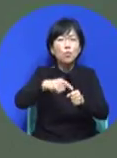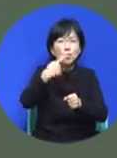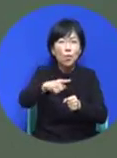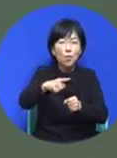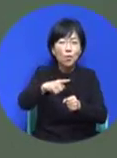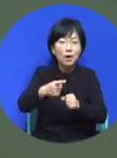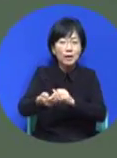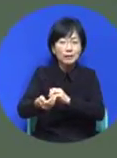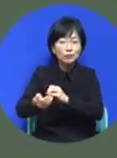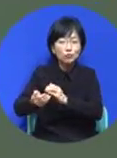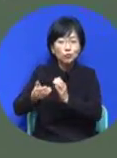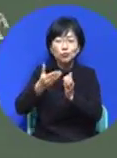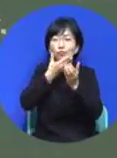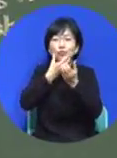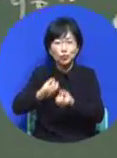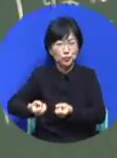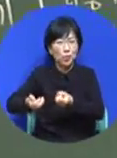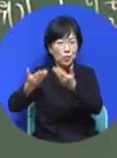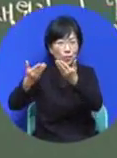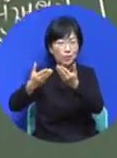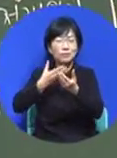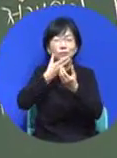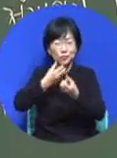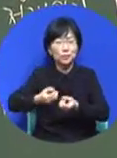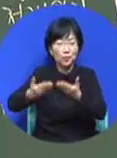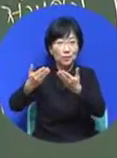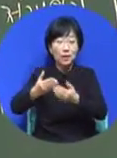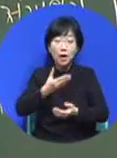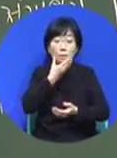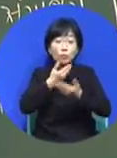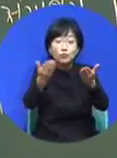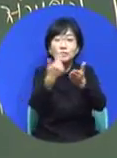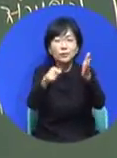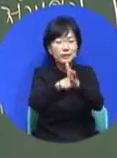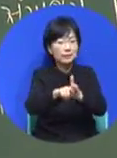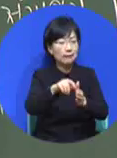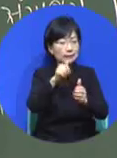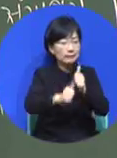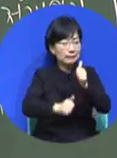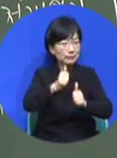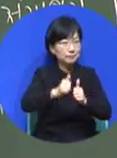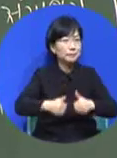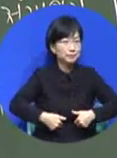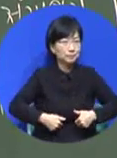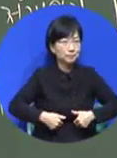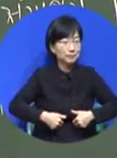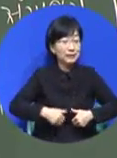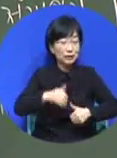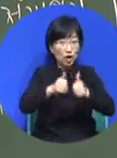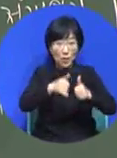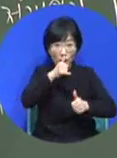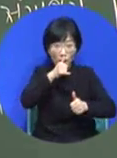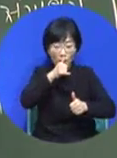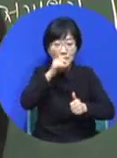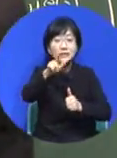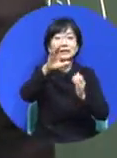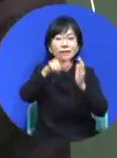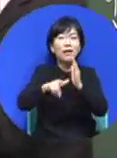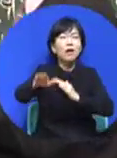to bless him. 하나님이 축복하시려 하나님이 시험할 때 있어요. There are times when God tests you to bless you. It's at that time you should